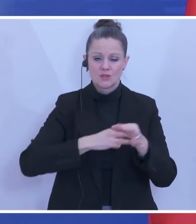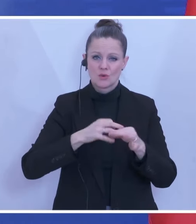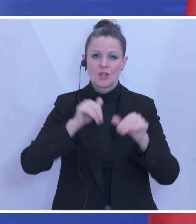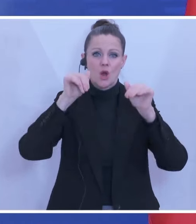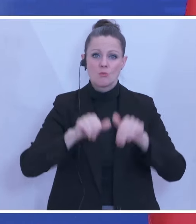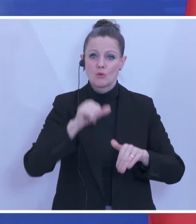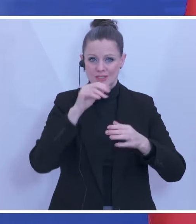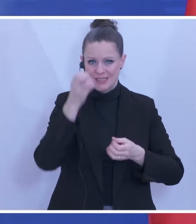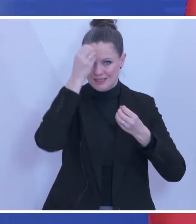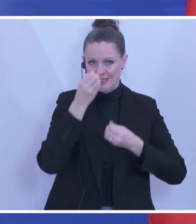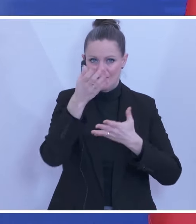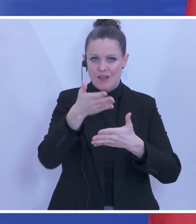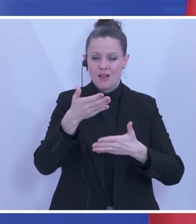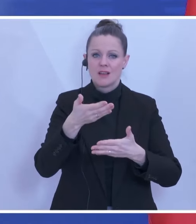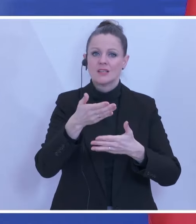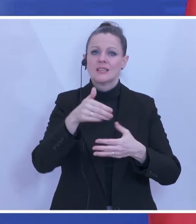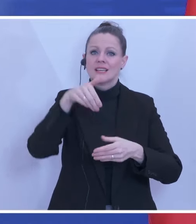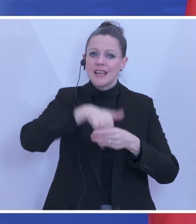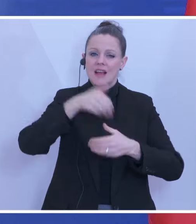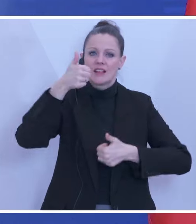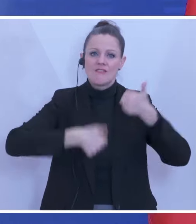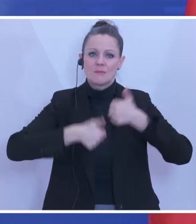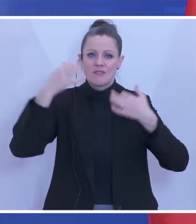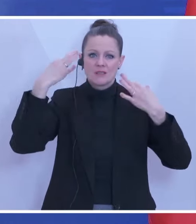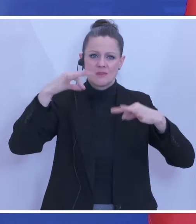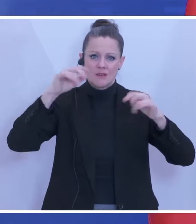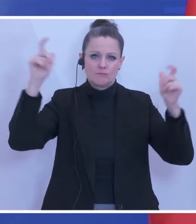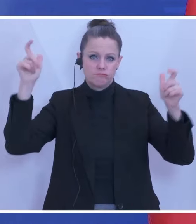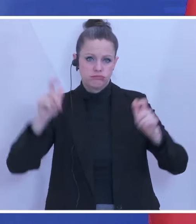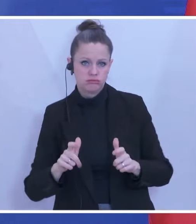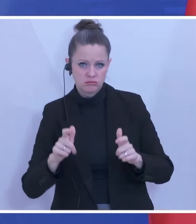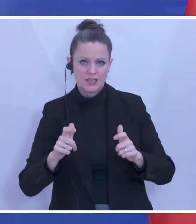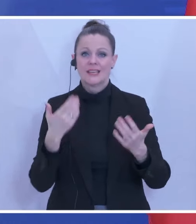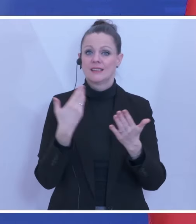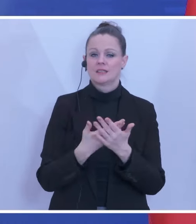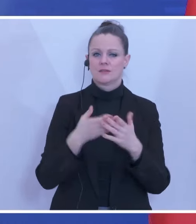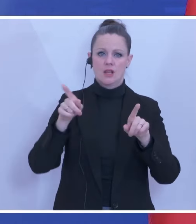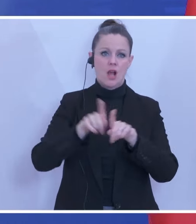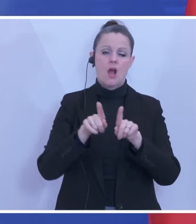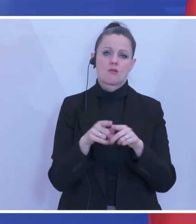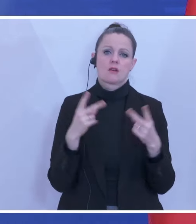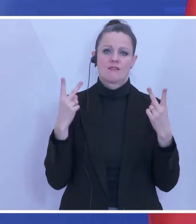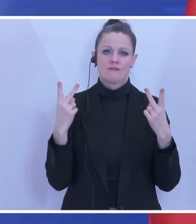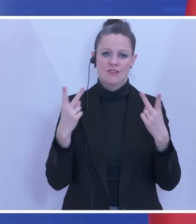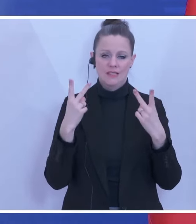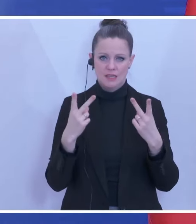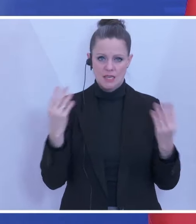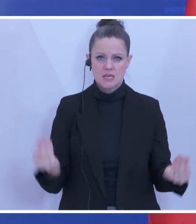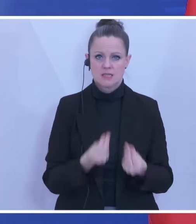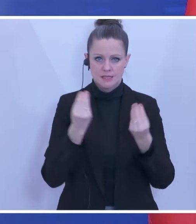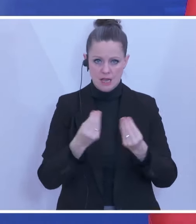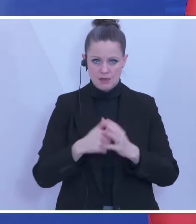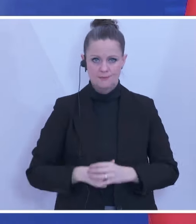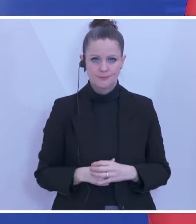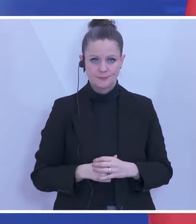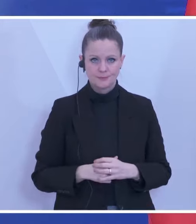erteilen sind, wenn die Wettbewerbsfähigkeit beeinträchtigt wäre. Und ich glaube, das ist auch ein ganz ganz wesentlicher Punkt.